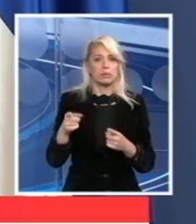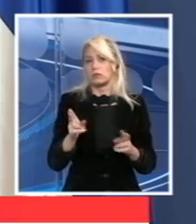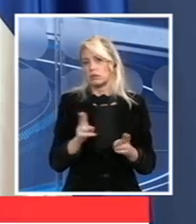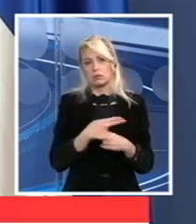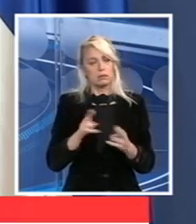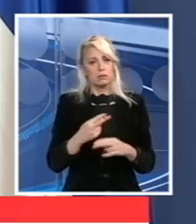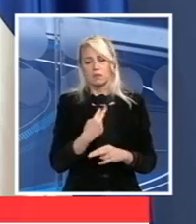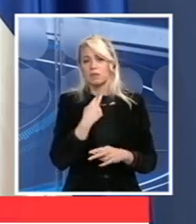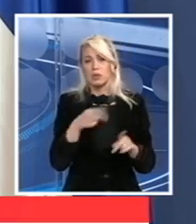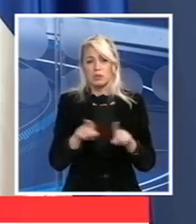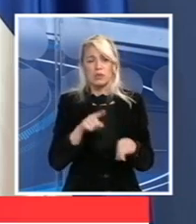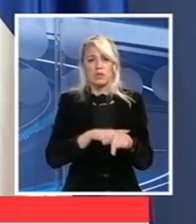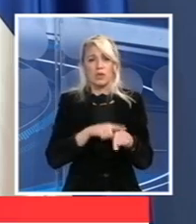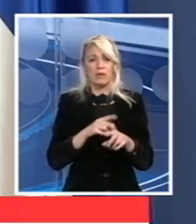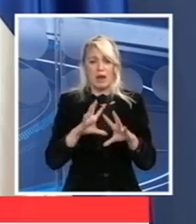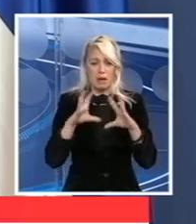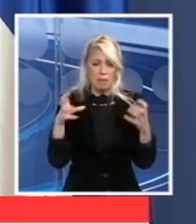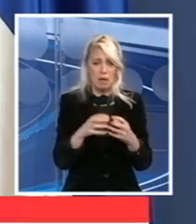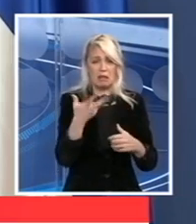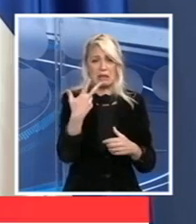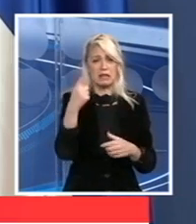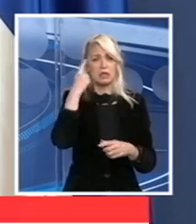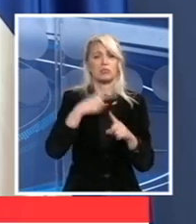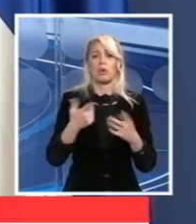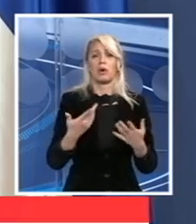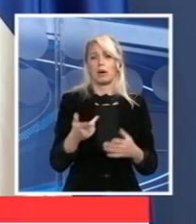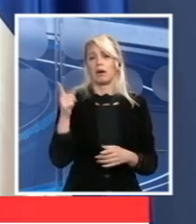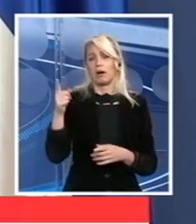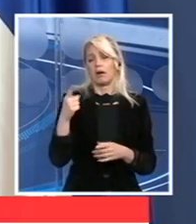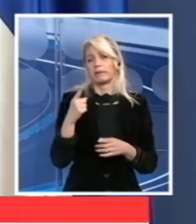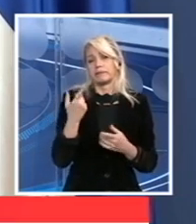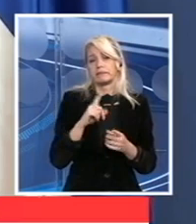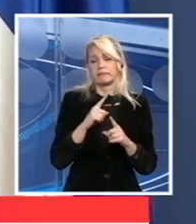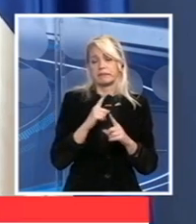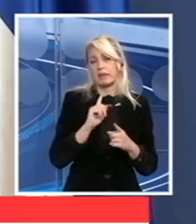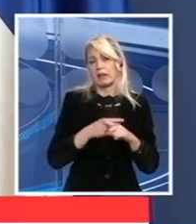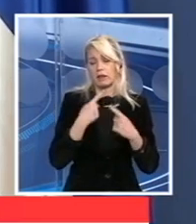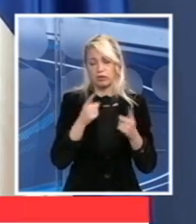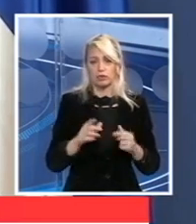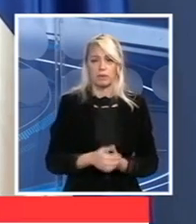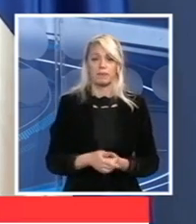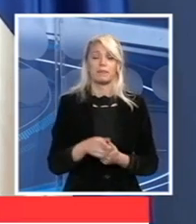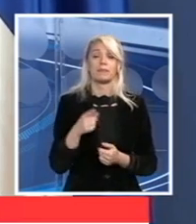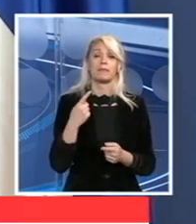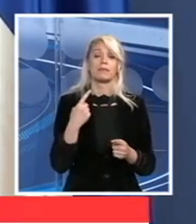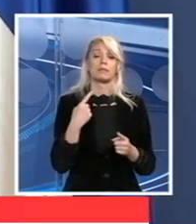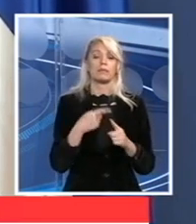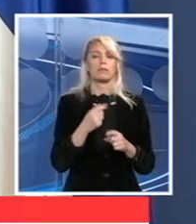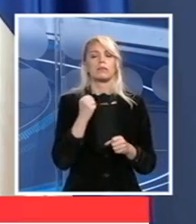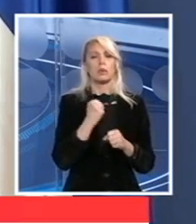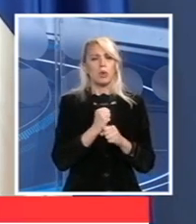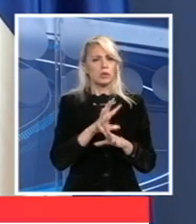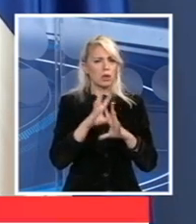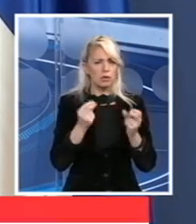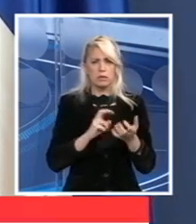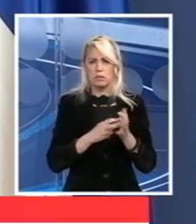bilo moguće da ih istovremeno bude 30, kako je navela pacijentkinja u obraćanju. Takođe, posao sam besprekorno organizovali,